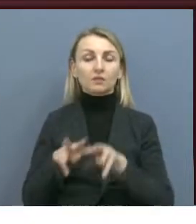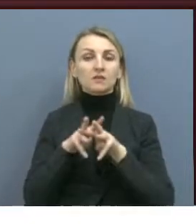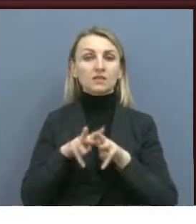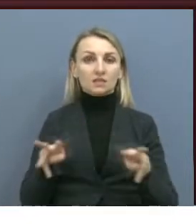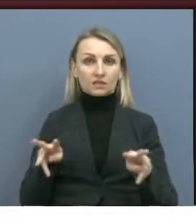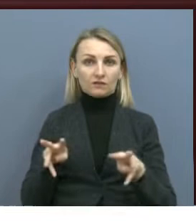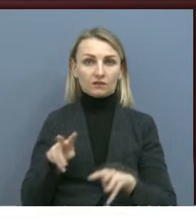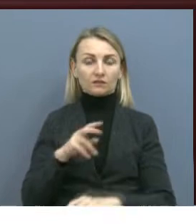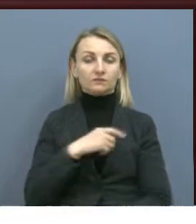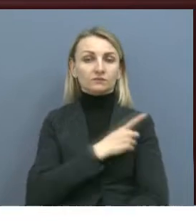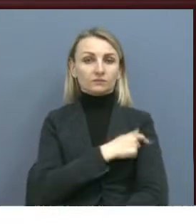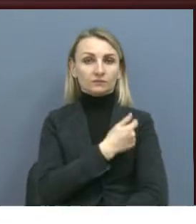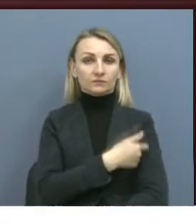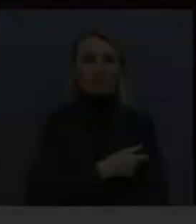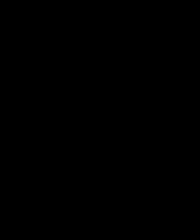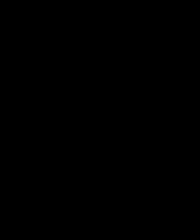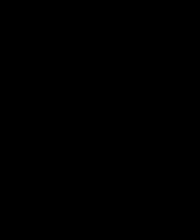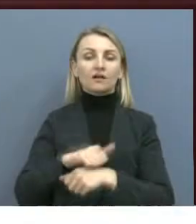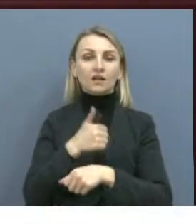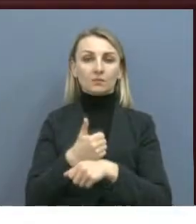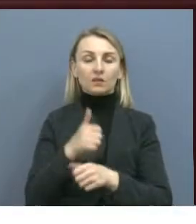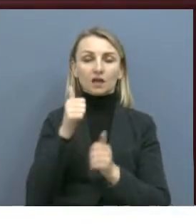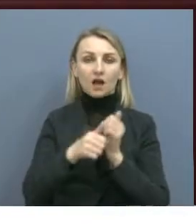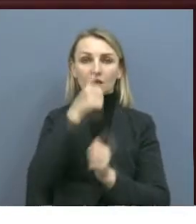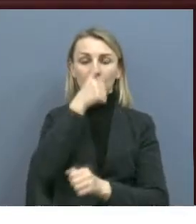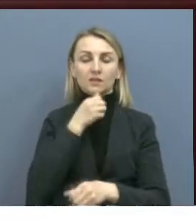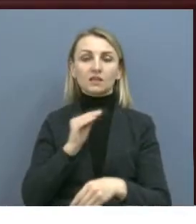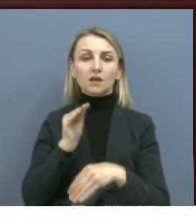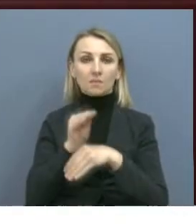совместно с акиматами установить ежемесячную надбавку